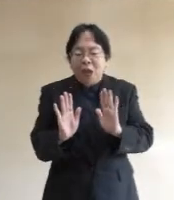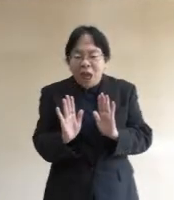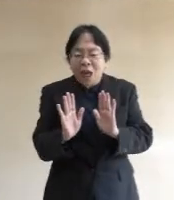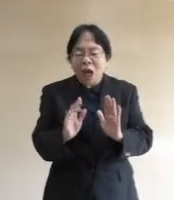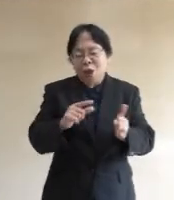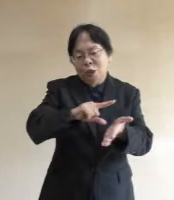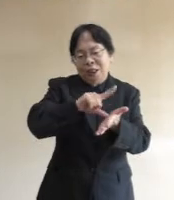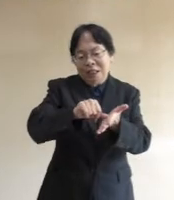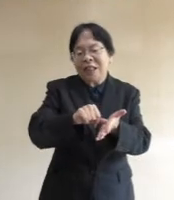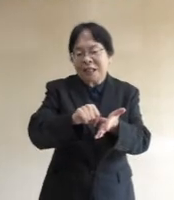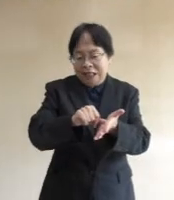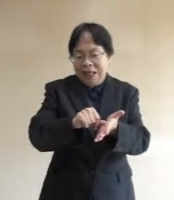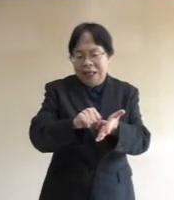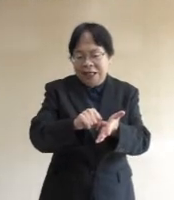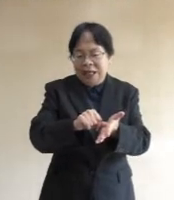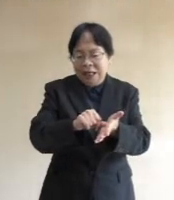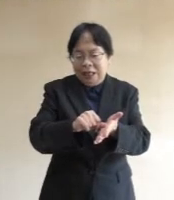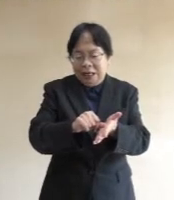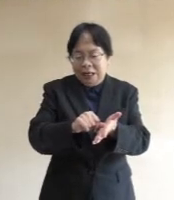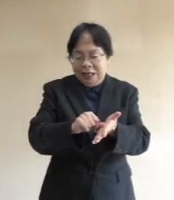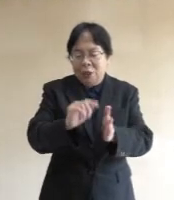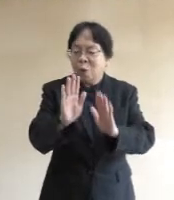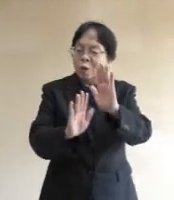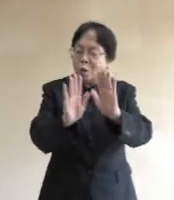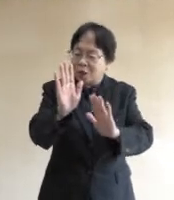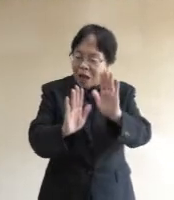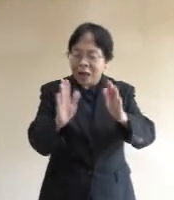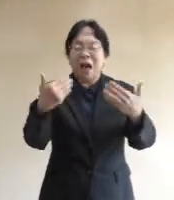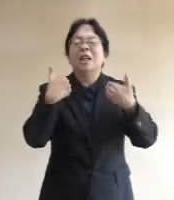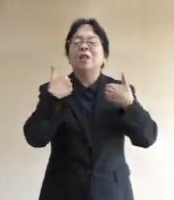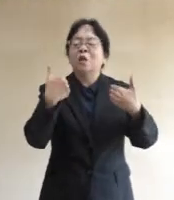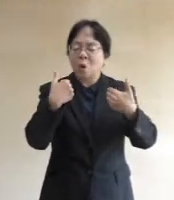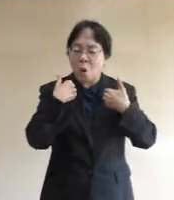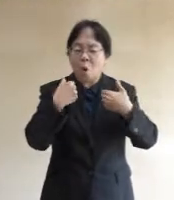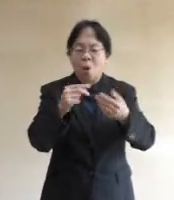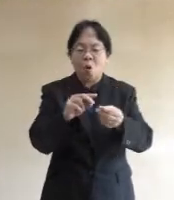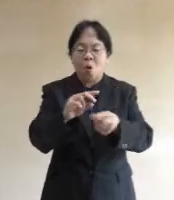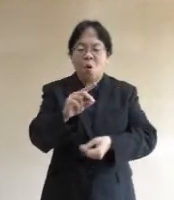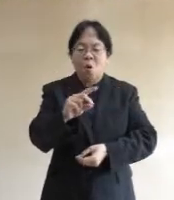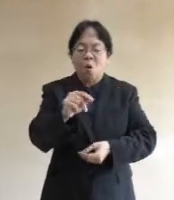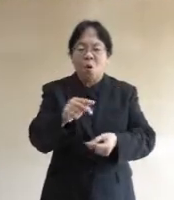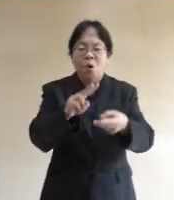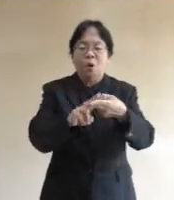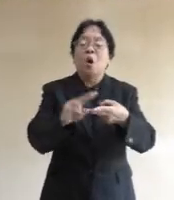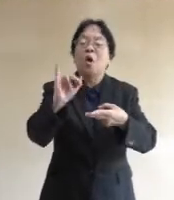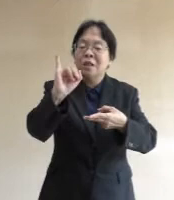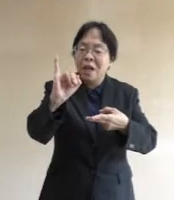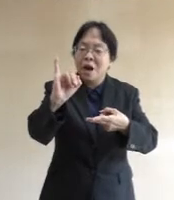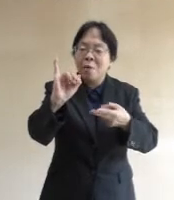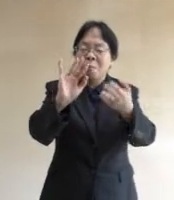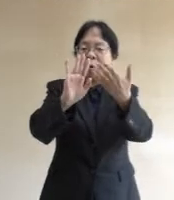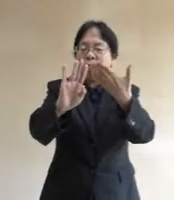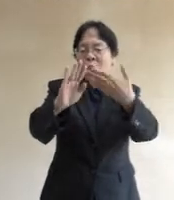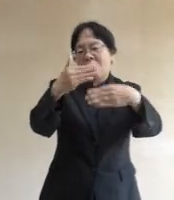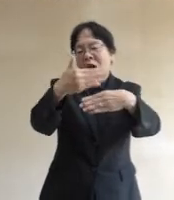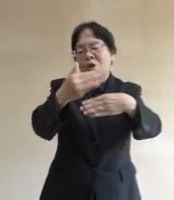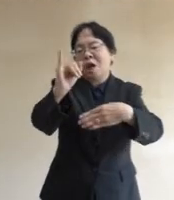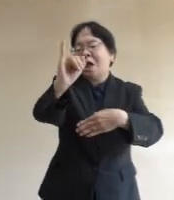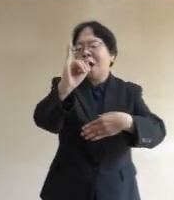の土壌っていうのが今度は必要になってくるかな。土井さんなんかもよそから嫁いでこられたと思うんですけども